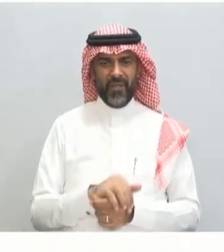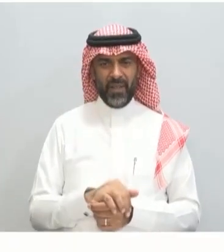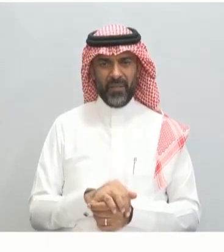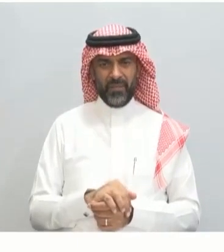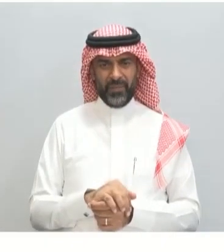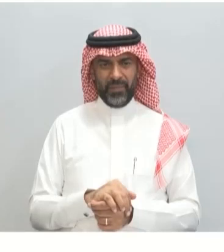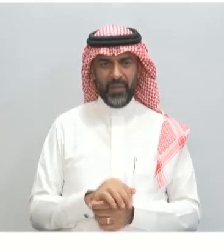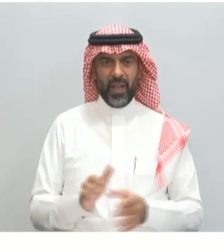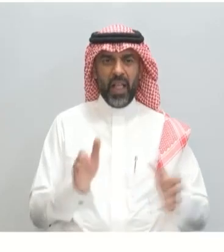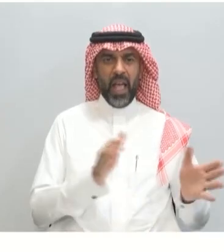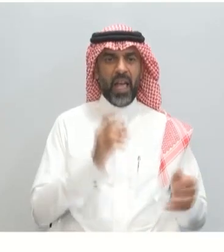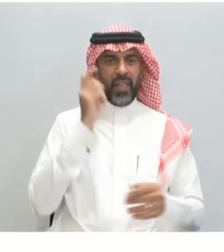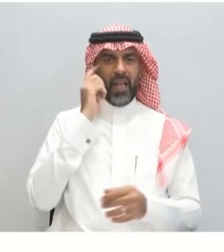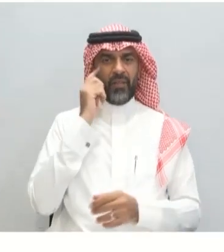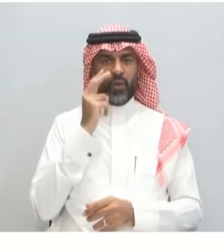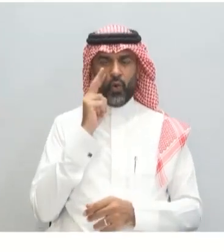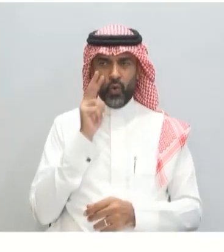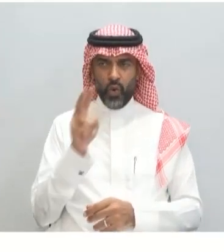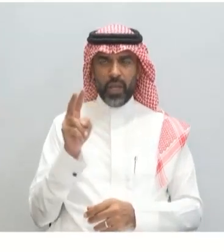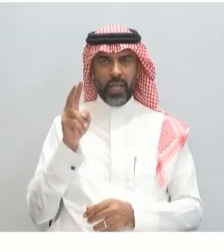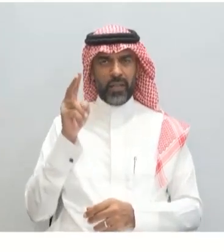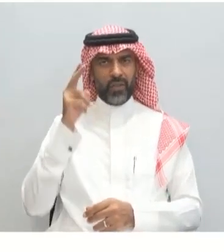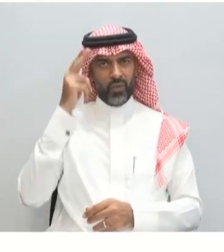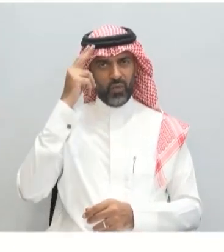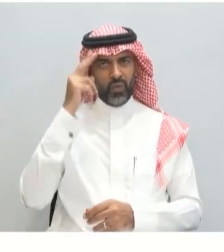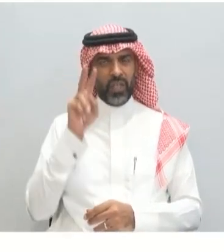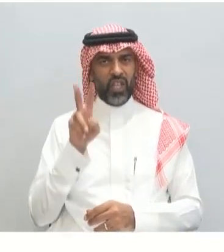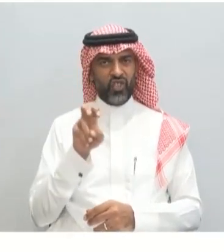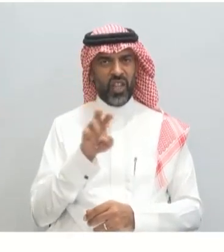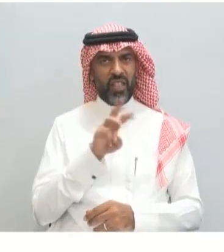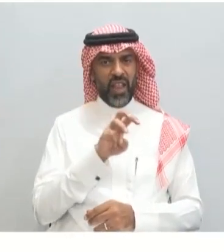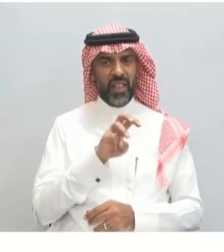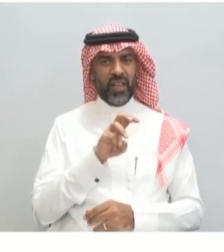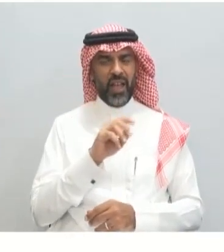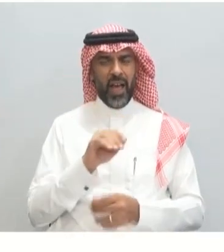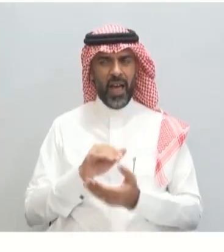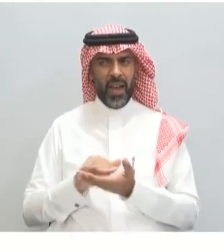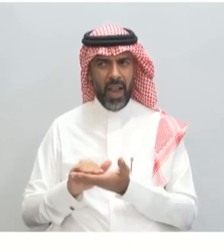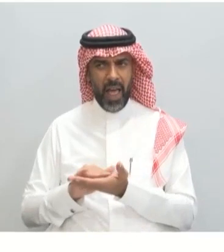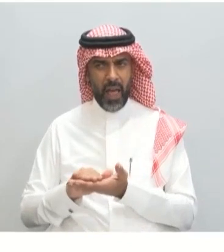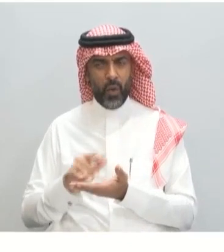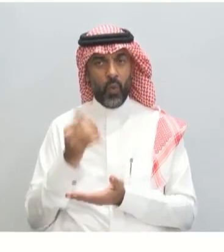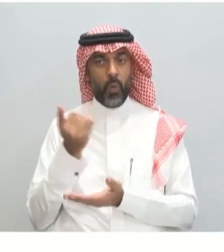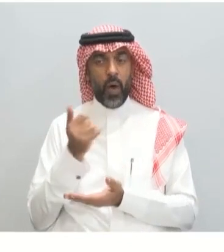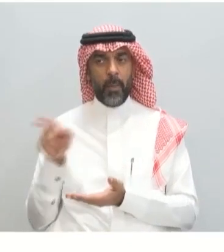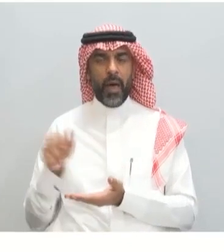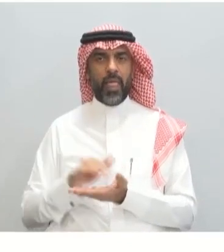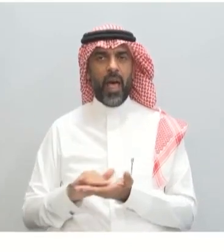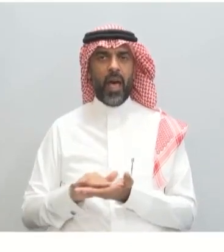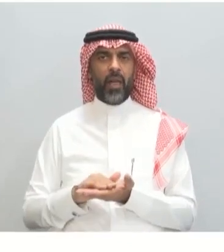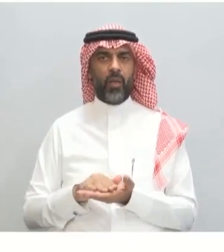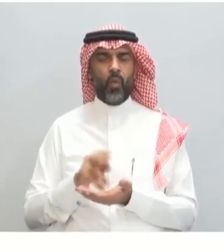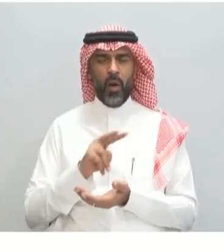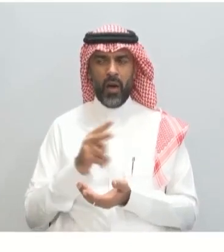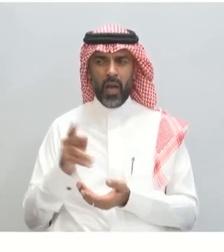والخريف وايضا رؤيت المملكه العربيه السعوديه التي لم تغفل كوكب الارض واهميه هذا الكوكب وغيرها